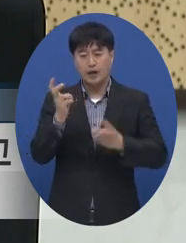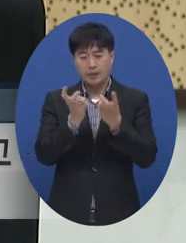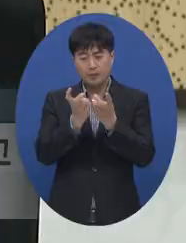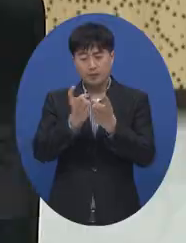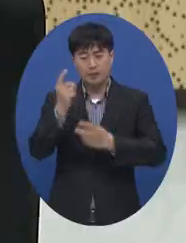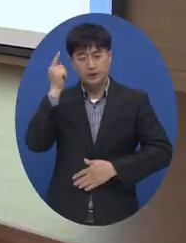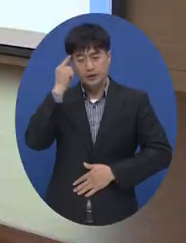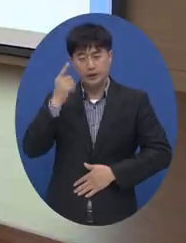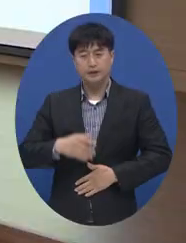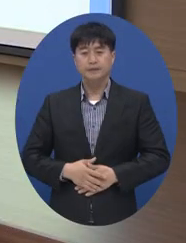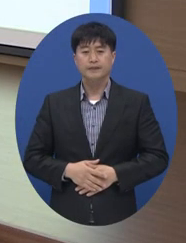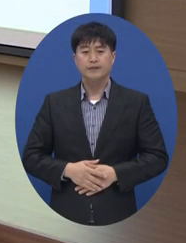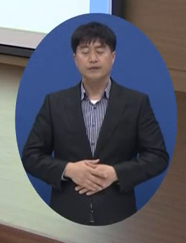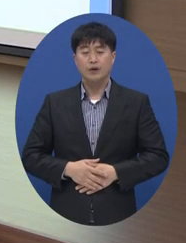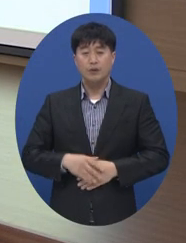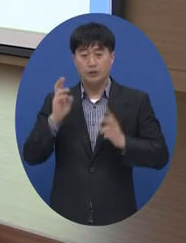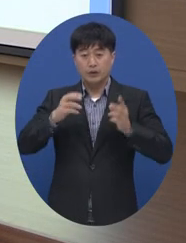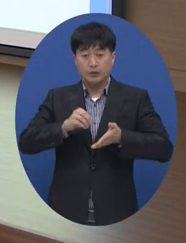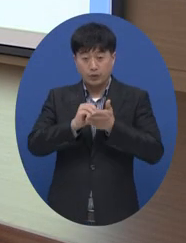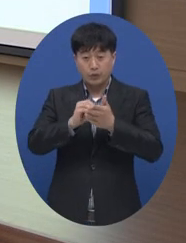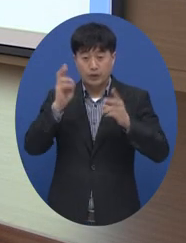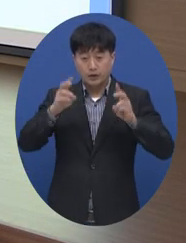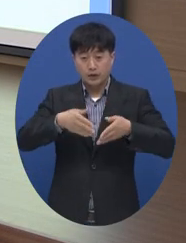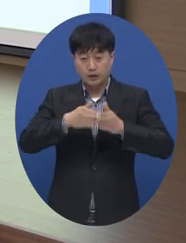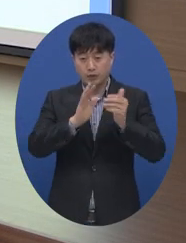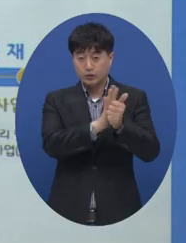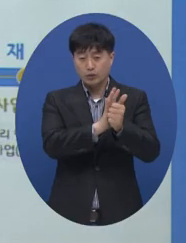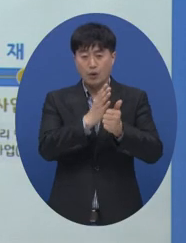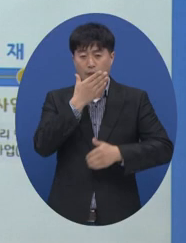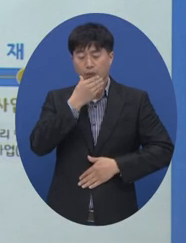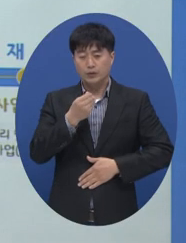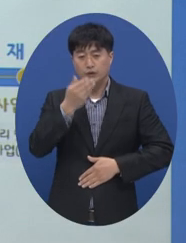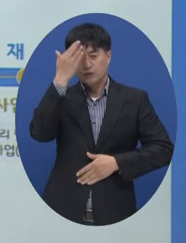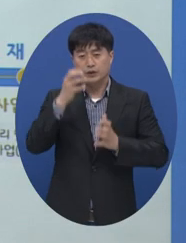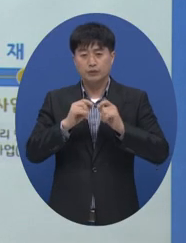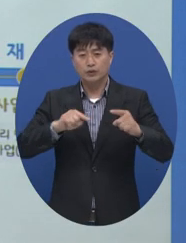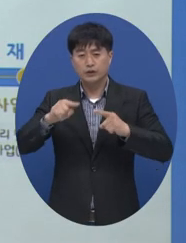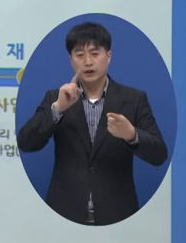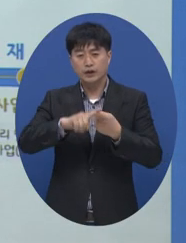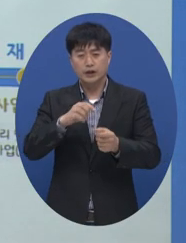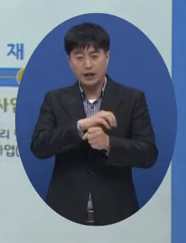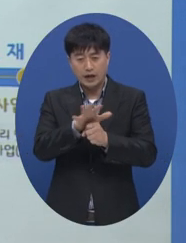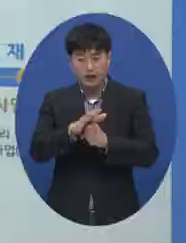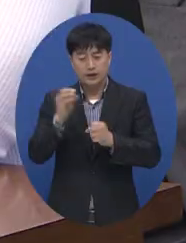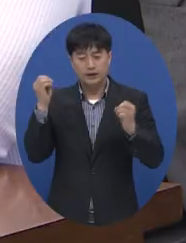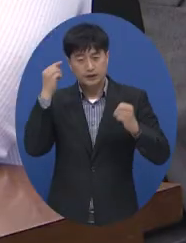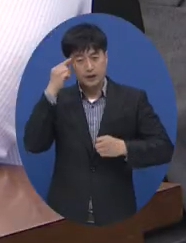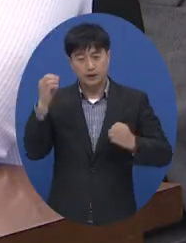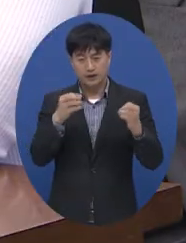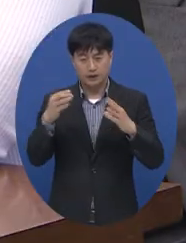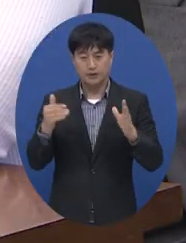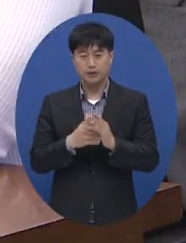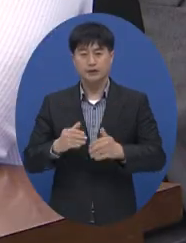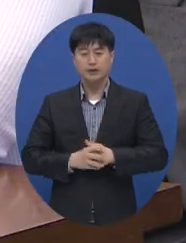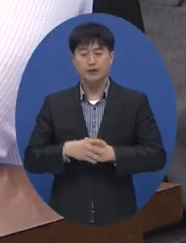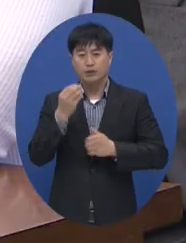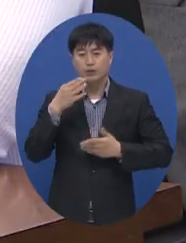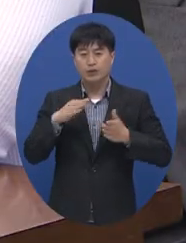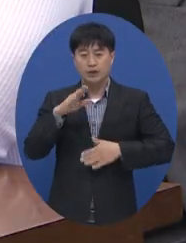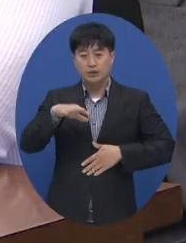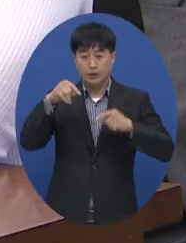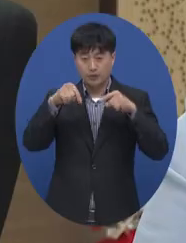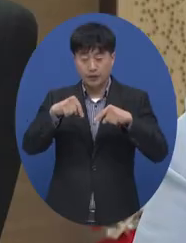방법이 아닐까 생각합니다. 취업과 창업 지원, 그리고 복지 등 청년 정책에 대한 다양한 의견이 오갔습니다. 도는